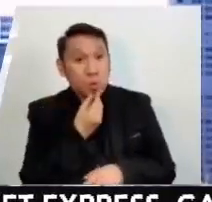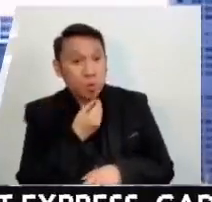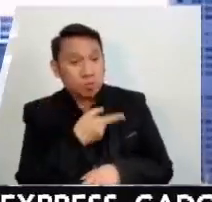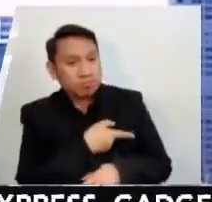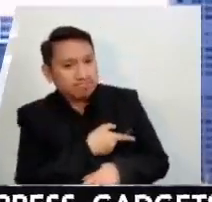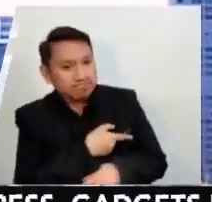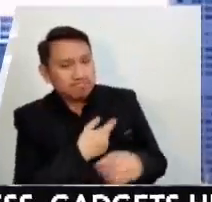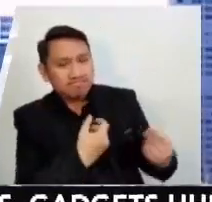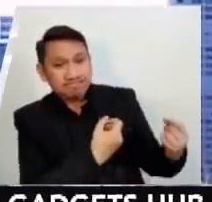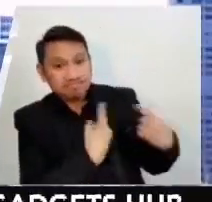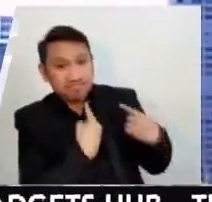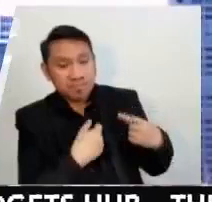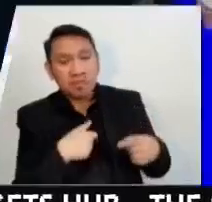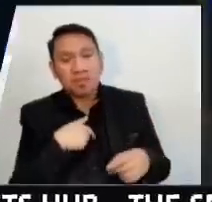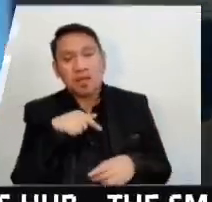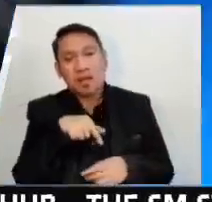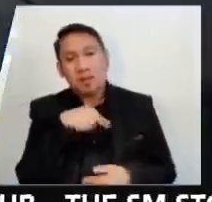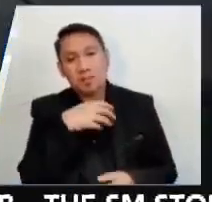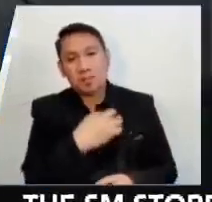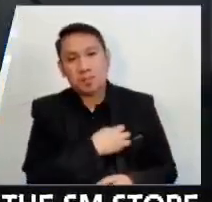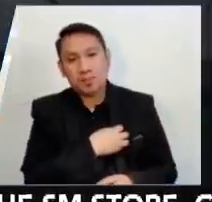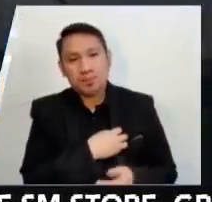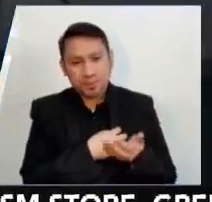balita ni Bam Alegre.